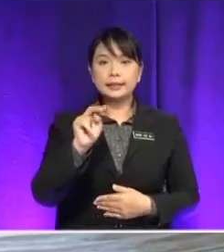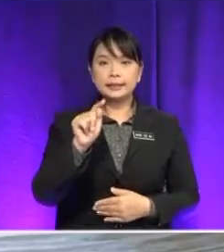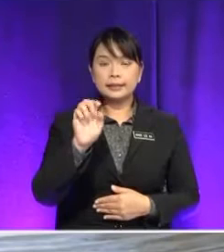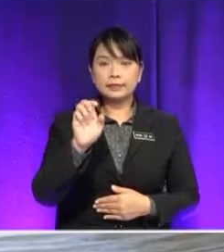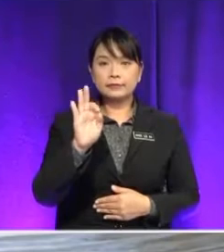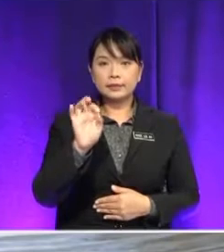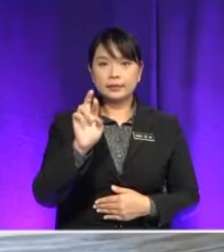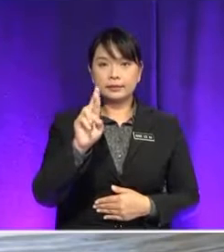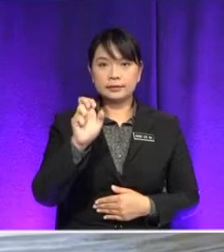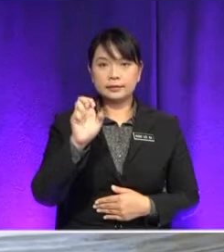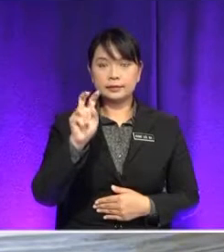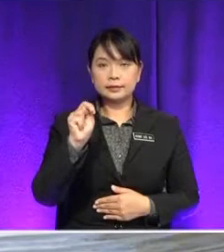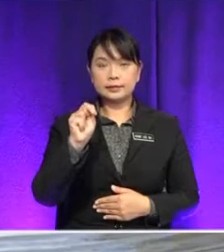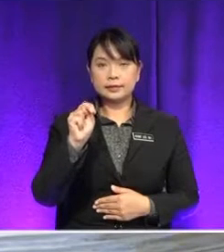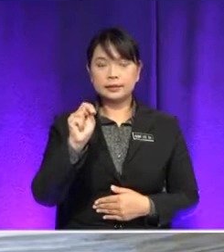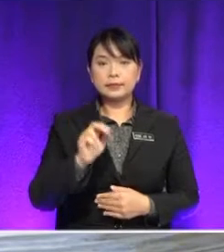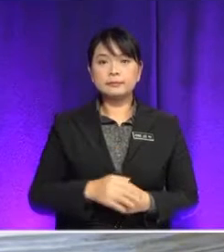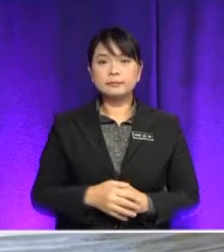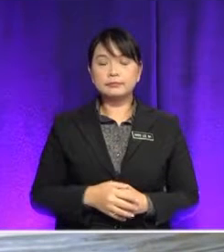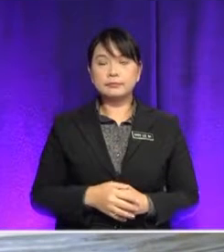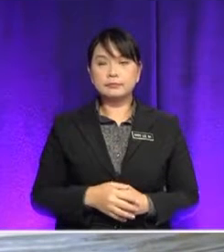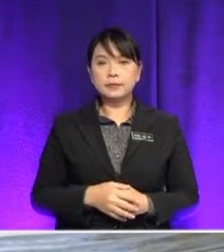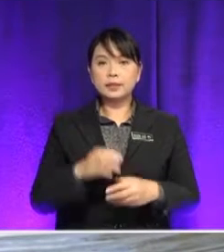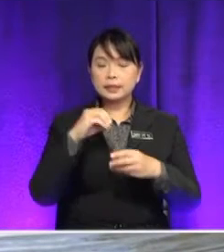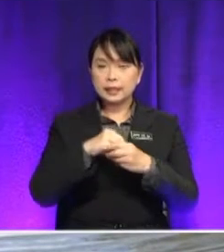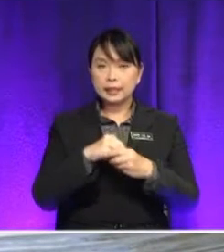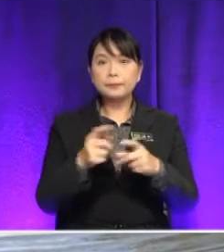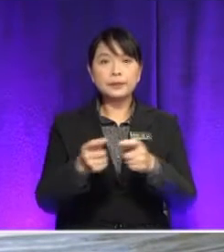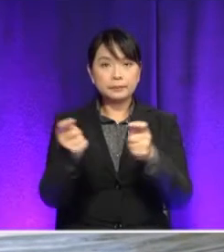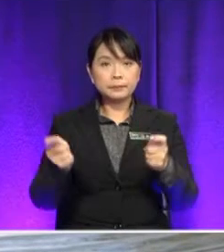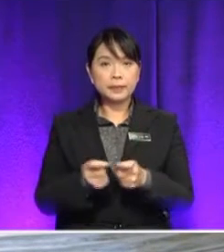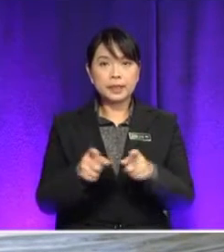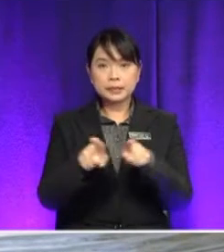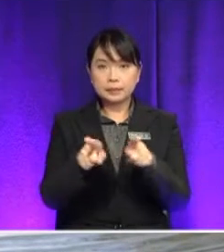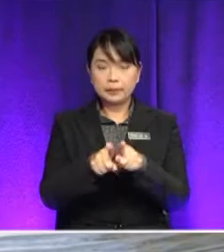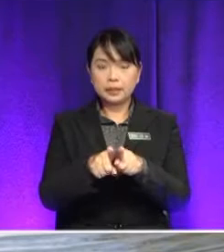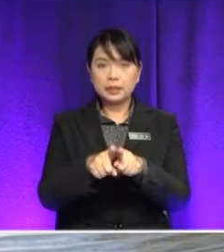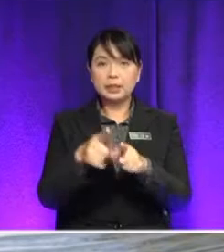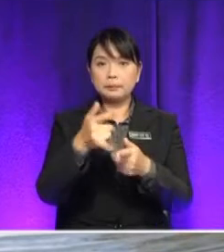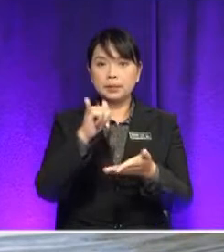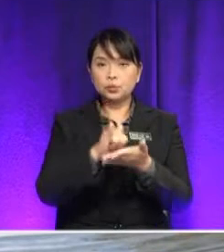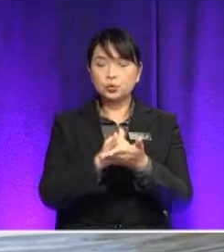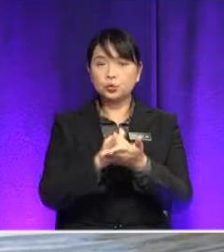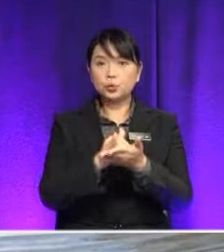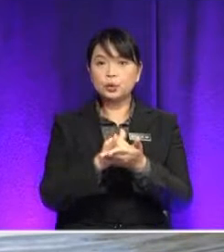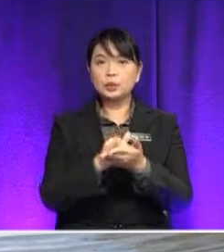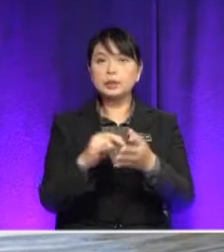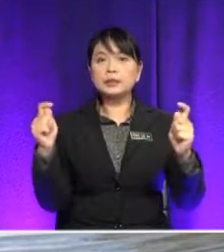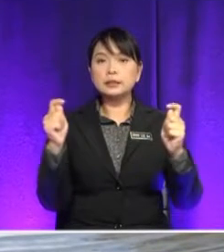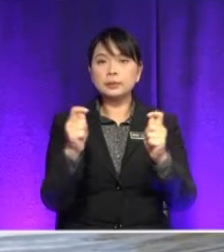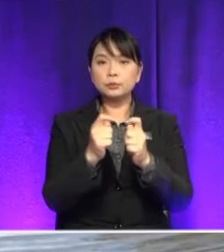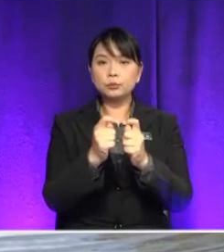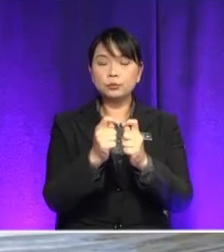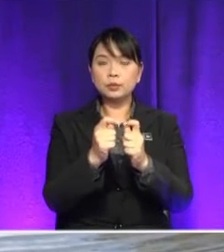merambat dalam medium yang sama bertemu ataupun kita Panggil berarti deh Maksud kg bertemu dan